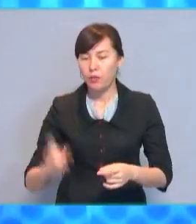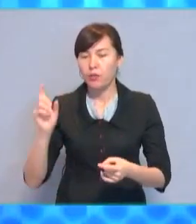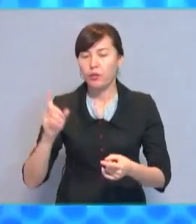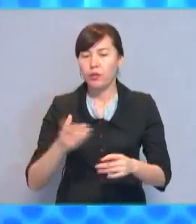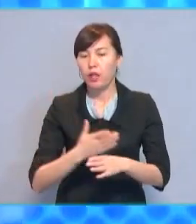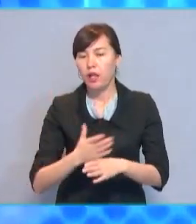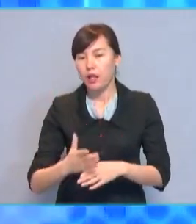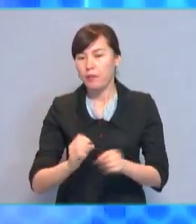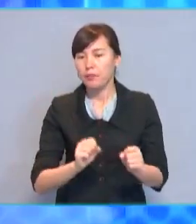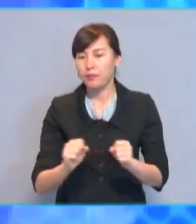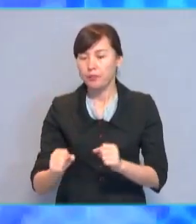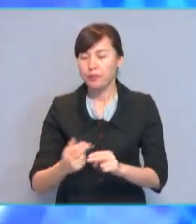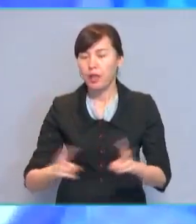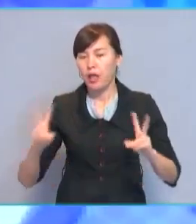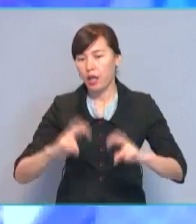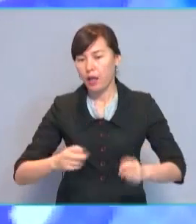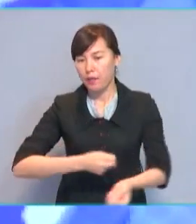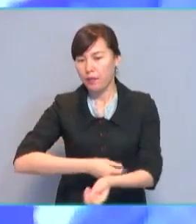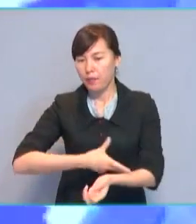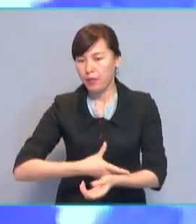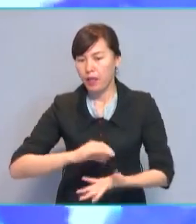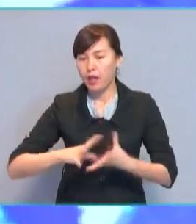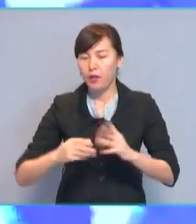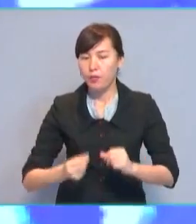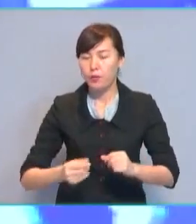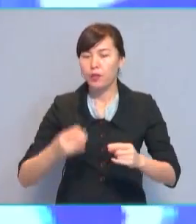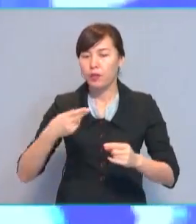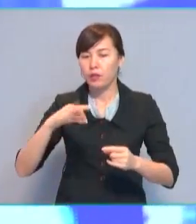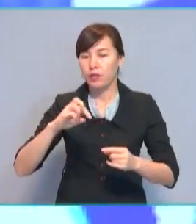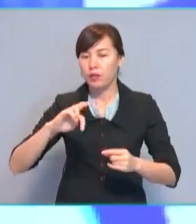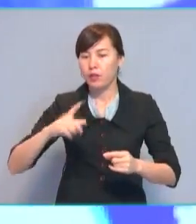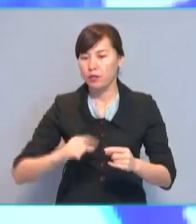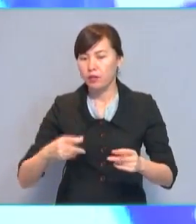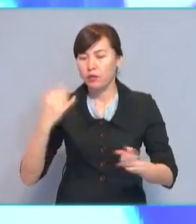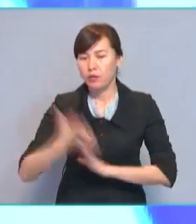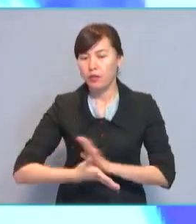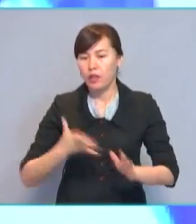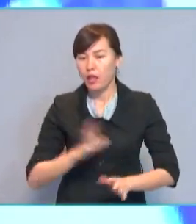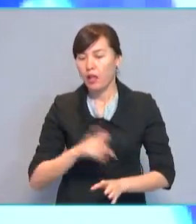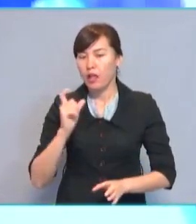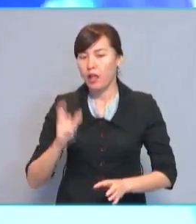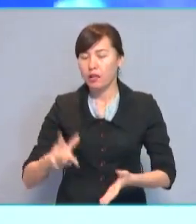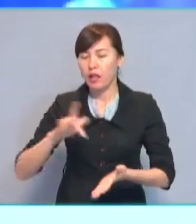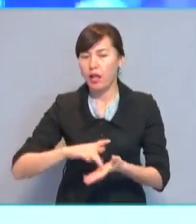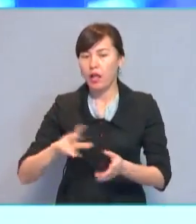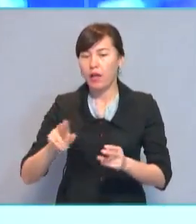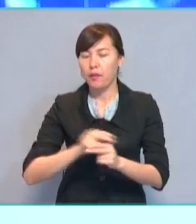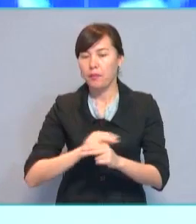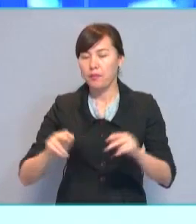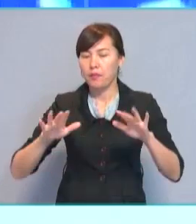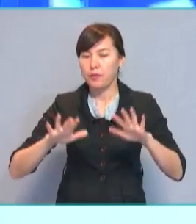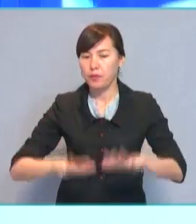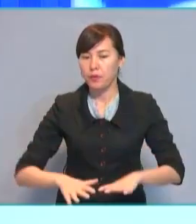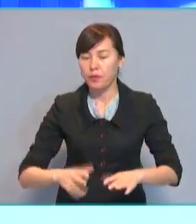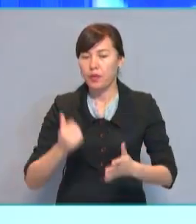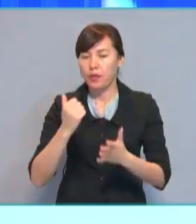болғандықтан оқшауланған болатын. Зертханалық сынамалар нәтижесінде диагнозы нақтыланды. Қазіргі таңда науқасқа қалалық жұқпалы аурулар